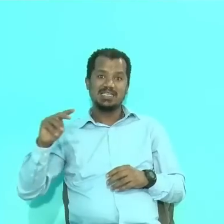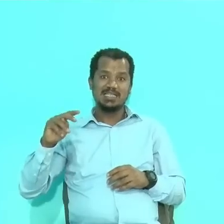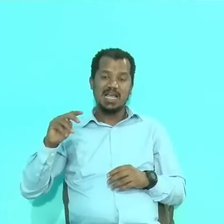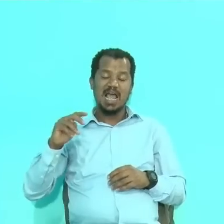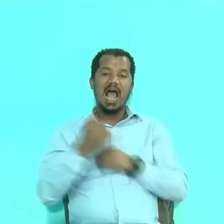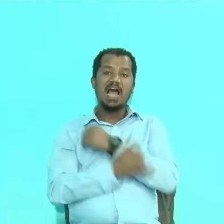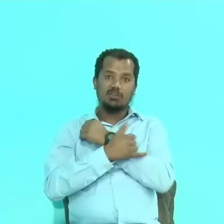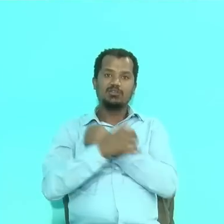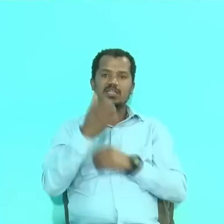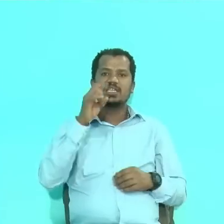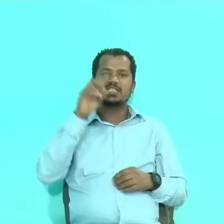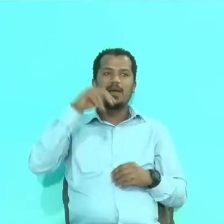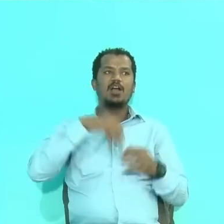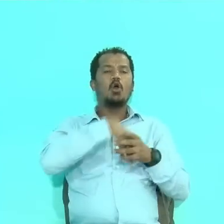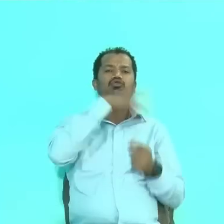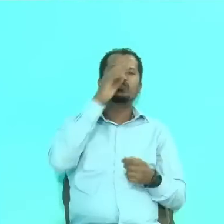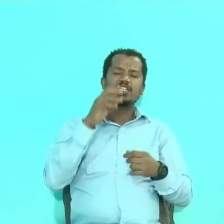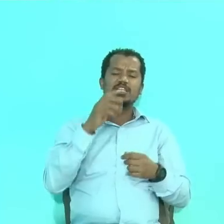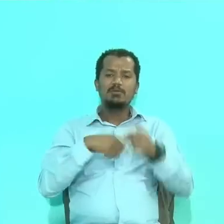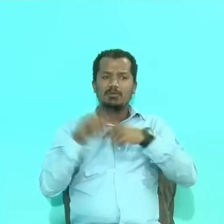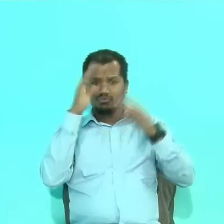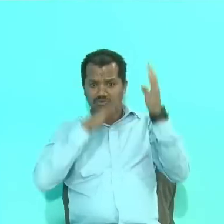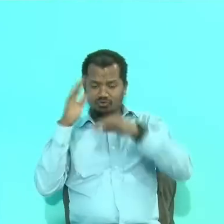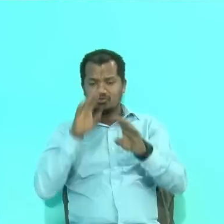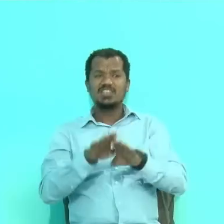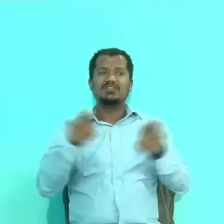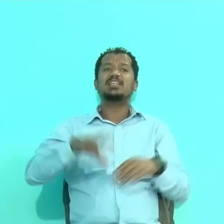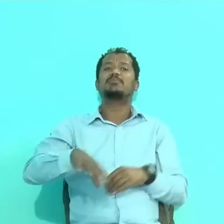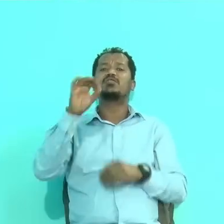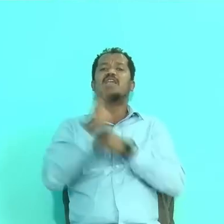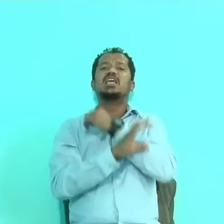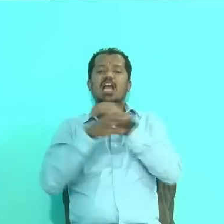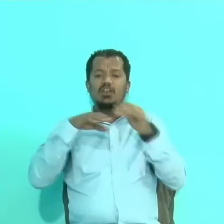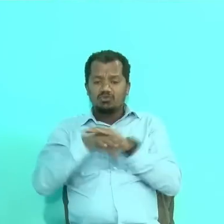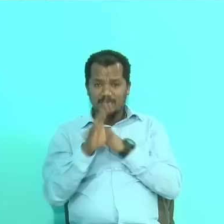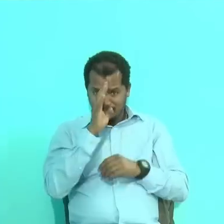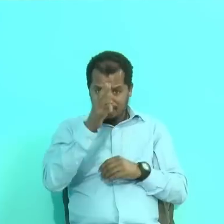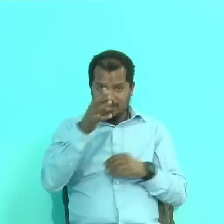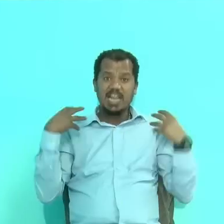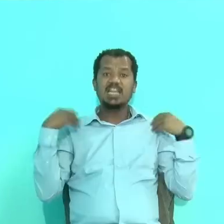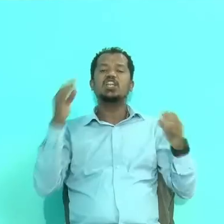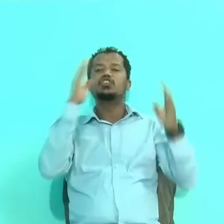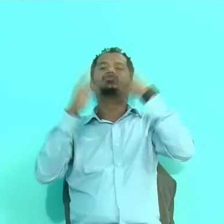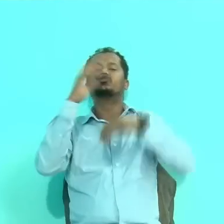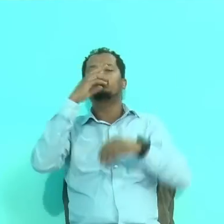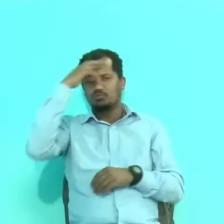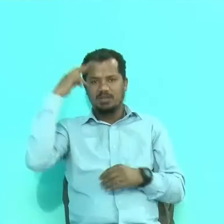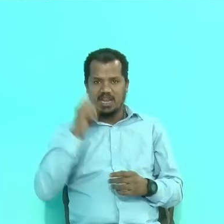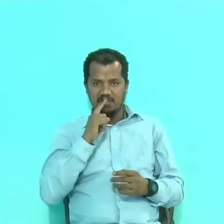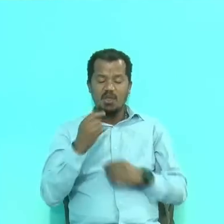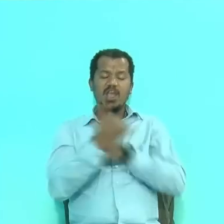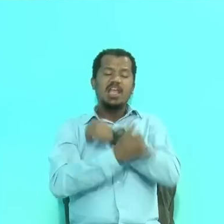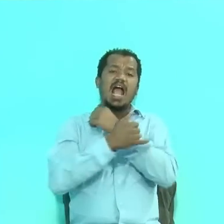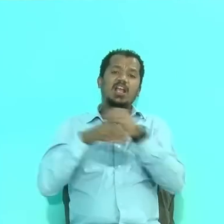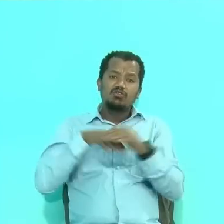እንግዲህ በኢዜማ እምነት ከውጭ የሚነሱ የደህንነት አደጋዎች በሙሉ ክፍተት የሚያገኙት ከሀገር ውስጥ በምንፈጥራቸው የደህንነት ችግሮች ምክንያት ነው። ከሀገር